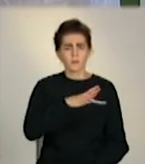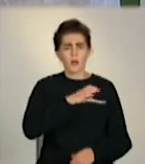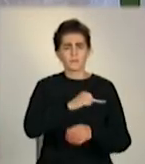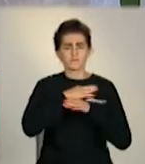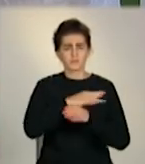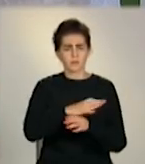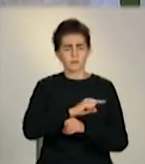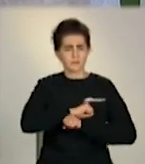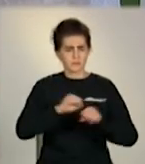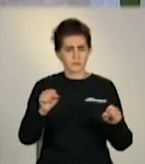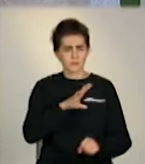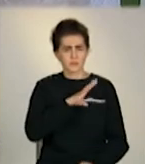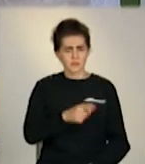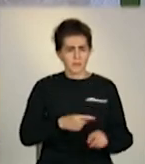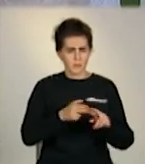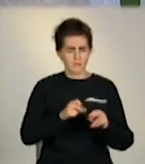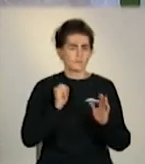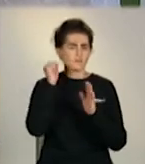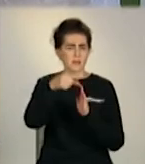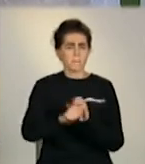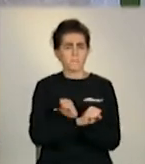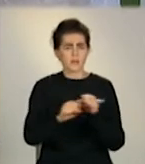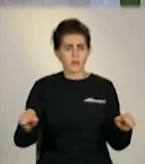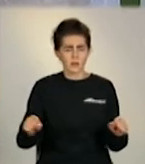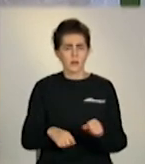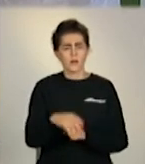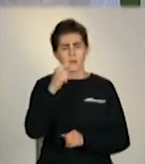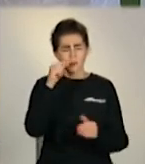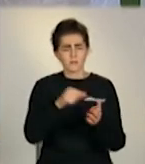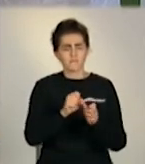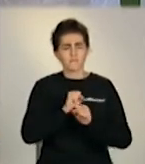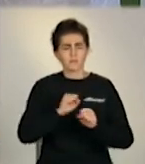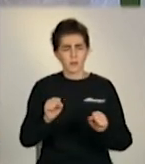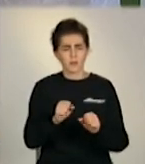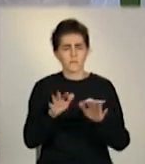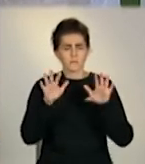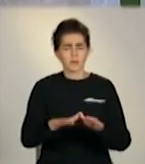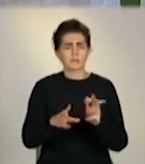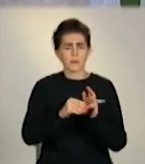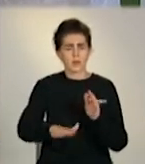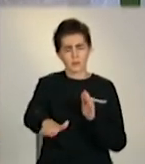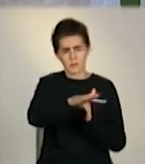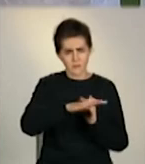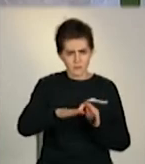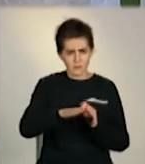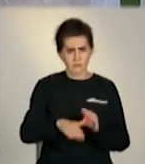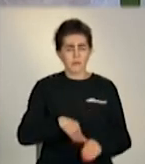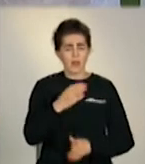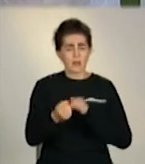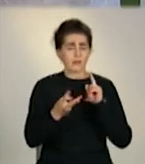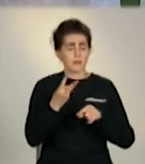розлетіло мимо, друге взорвалося в землю, а